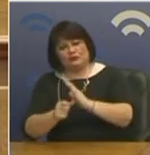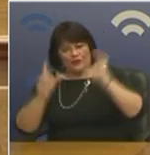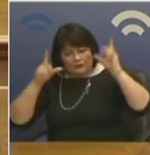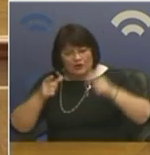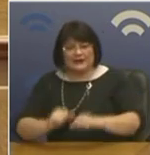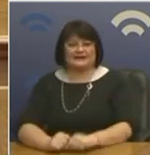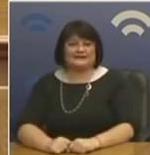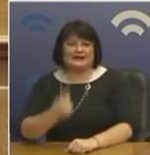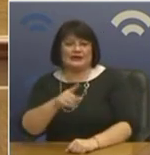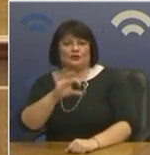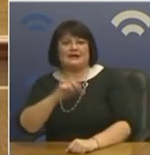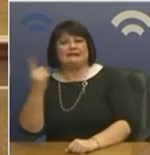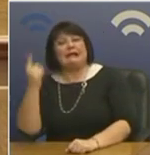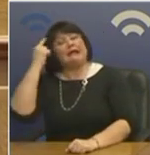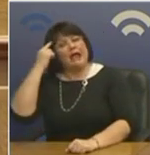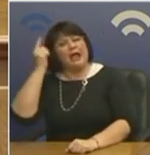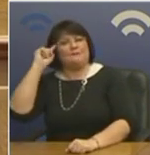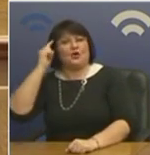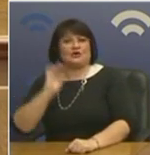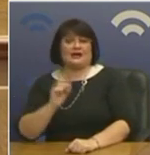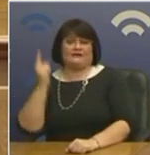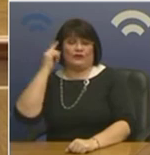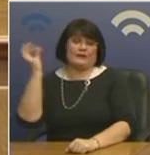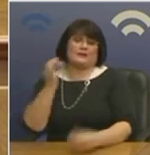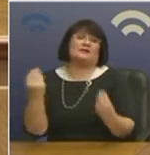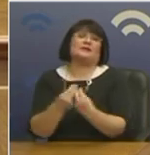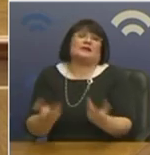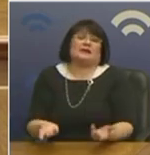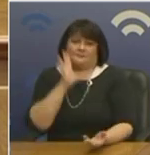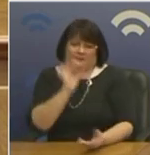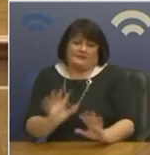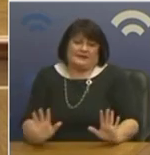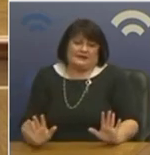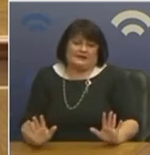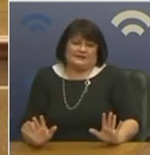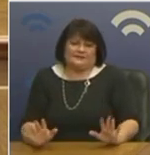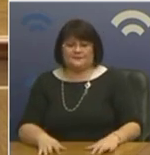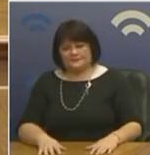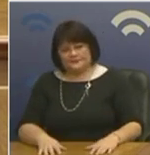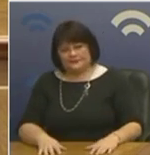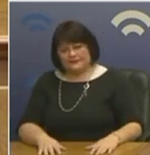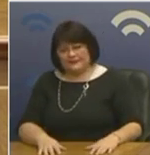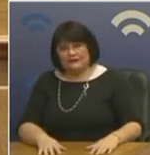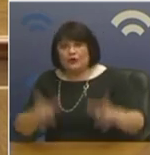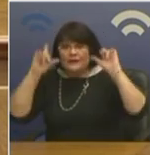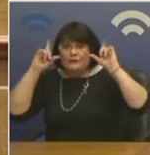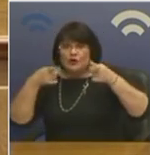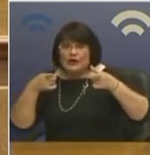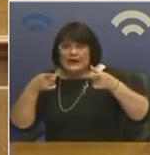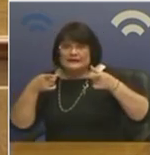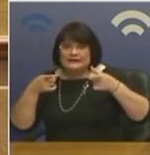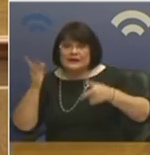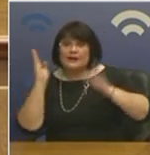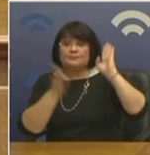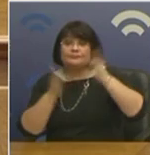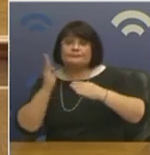βρουν 151. Θα ψηφίσουμε. Δεν είναι λογικές αυτές. Ειλικρινά, βάζετε στη ζυγαριά την ίδια τη δημοκρατία. Βάζετε στη ζυγαριά την